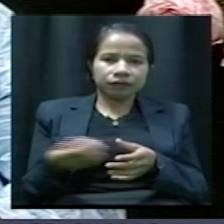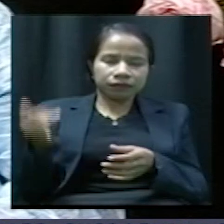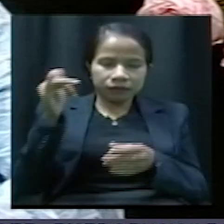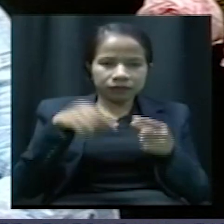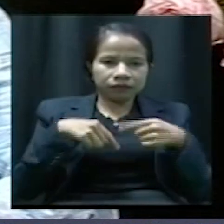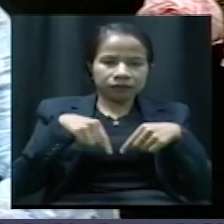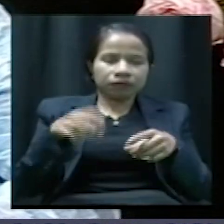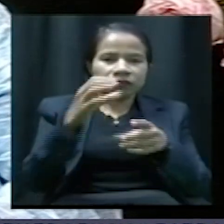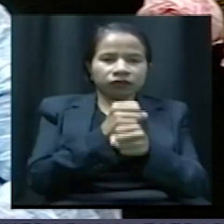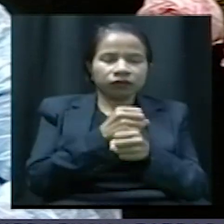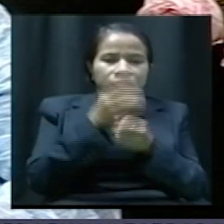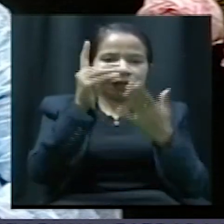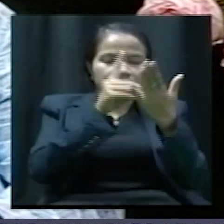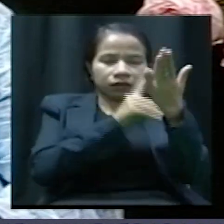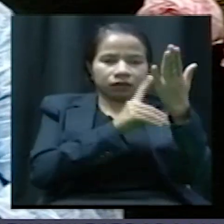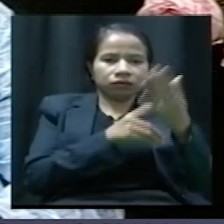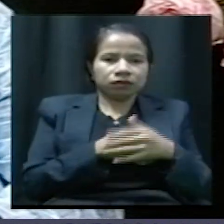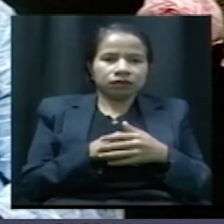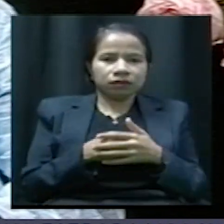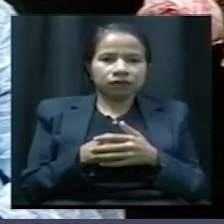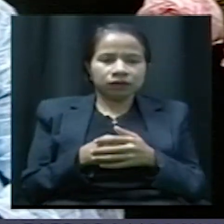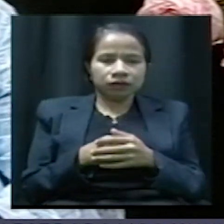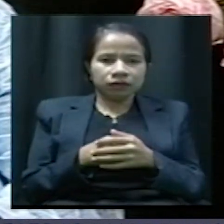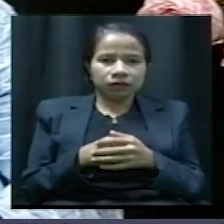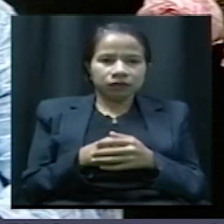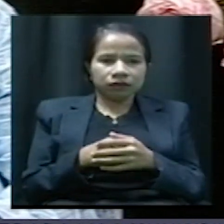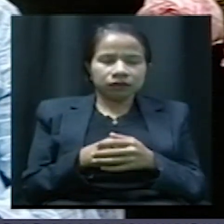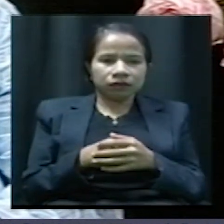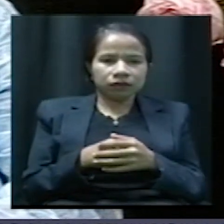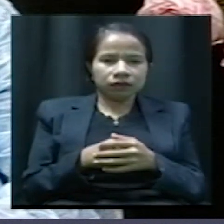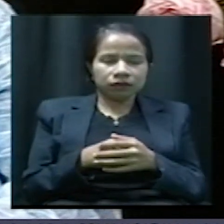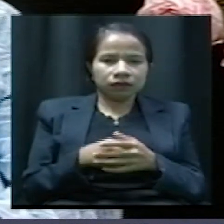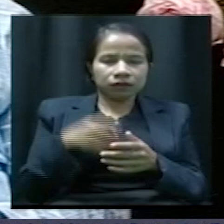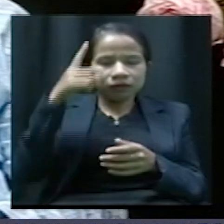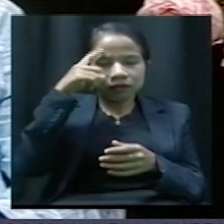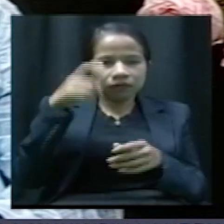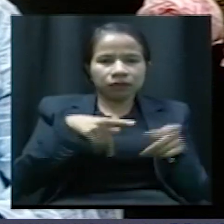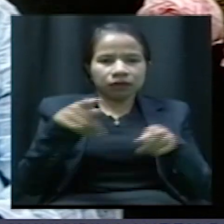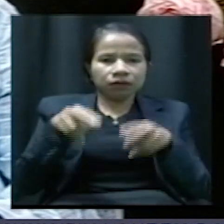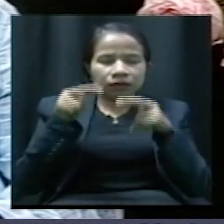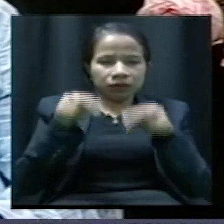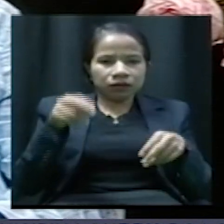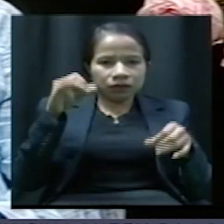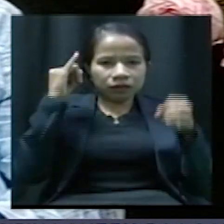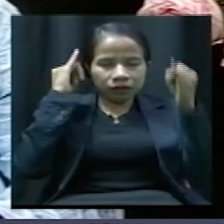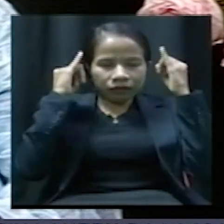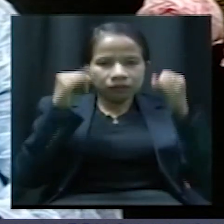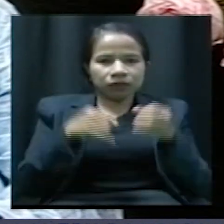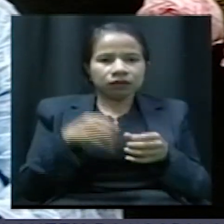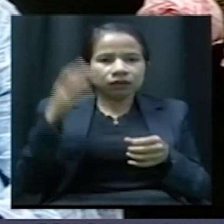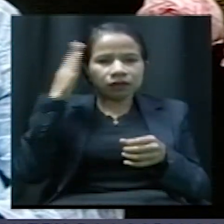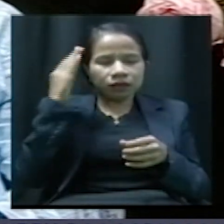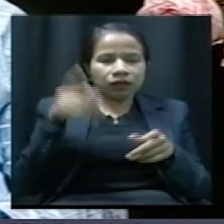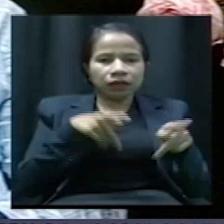parsida quando ba rekoja dadus ne mai holos banebe ba tama Ema itu presia informasi mau beta bos ya presia tena